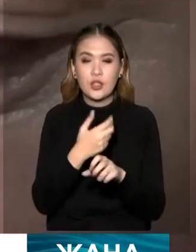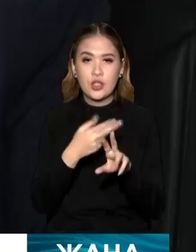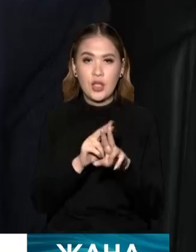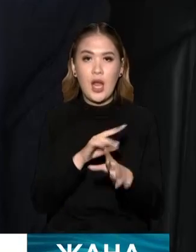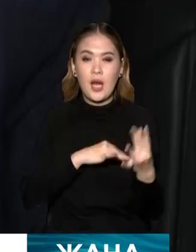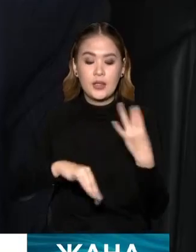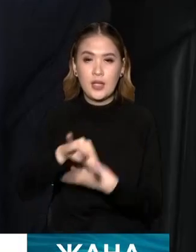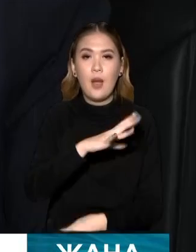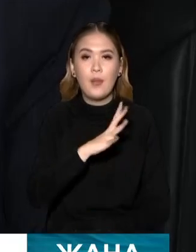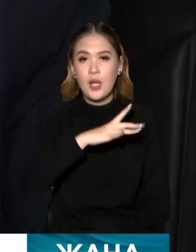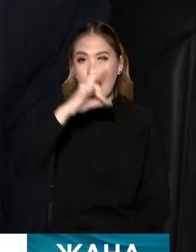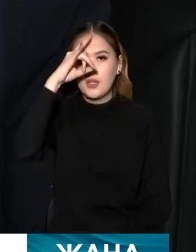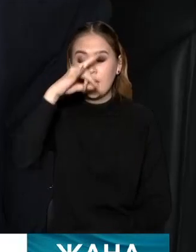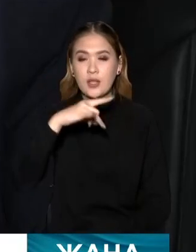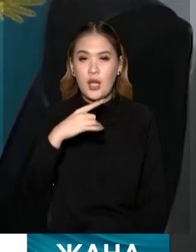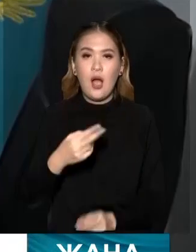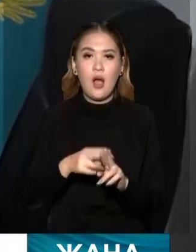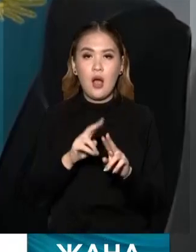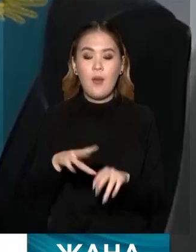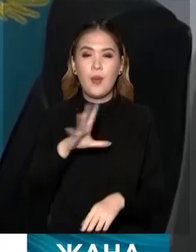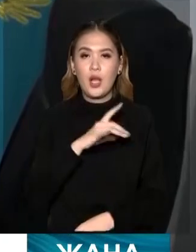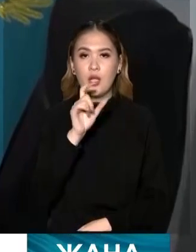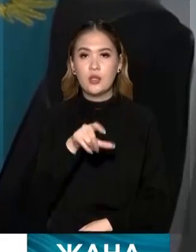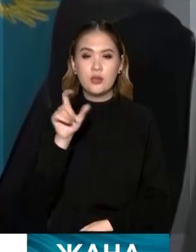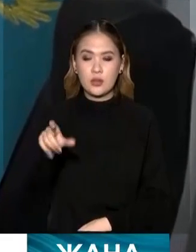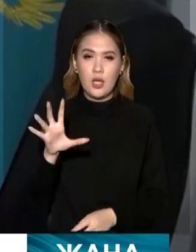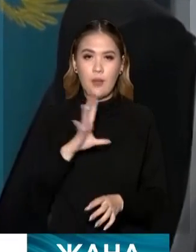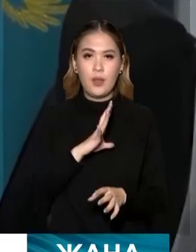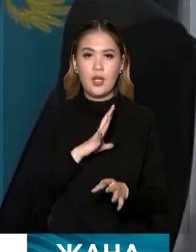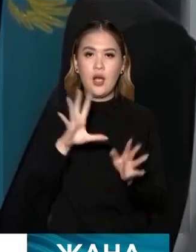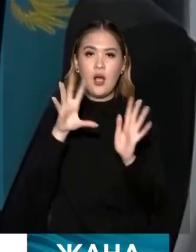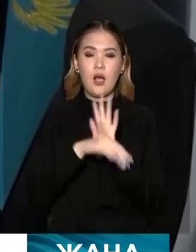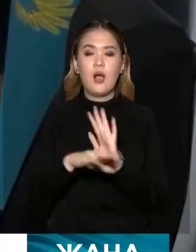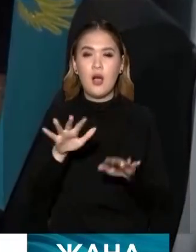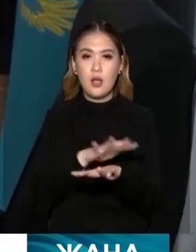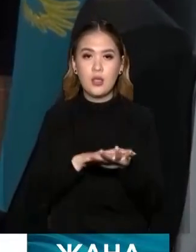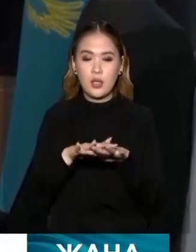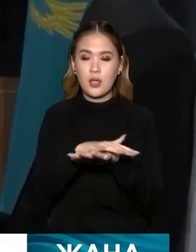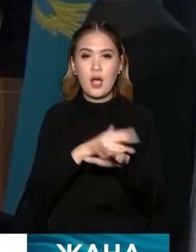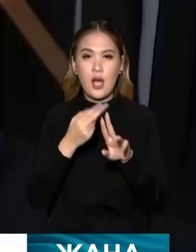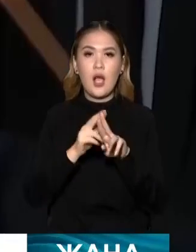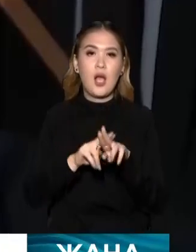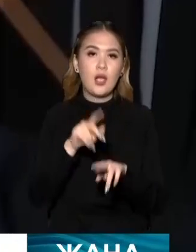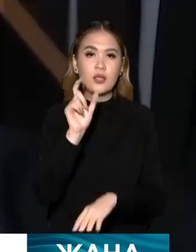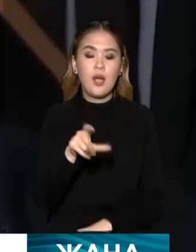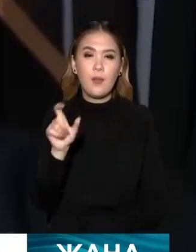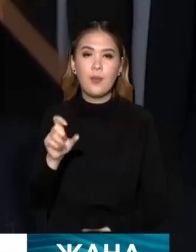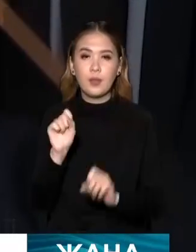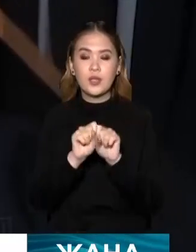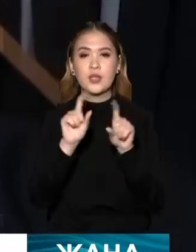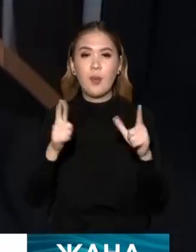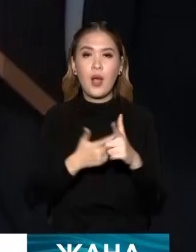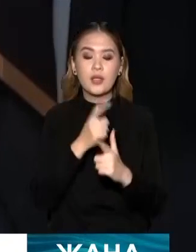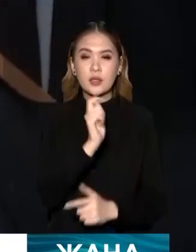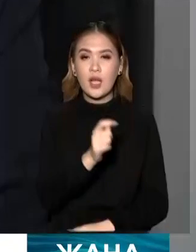тілдесті. Қазақтың біртуар азаматтарының елге қызмет еткен, халыққа қызмет еткен қайраткерлерге мектептің атаулары